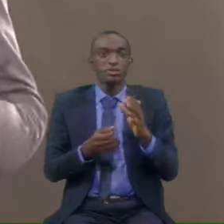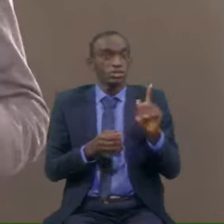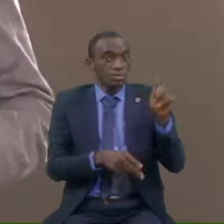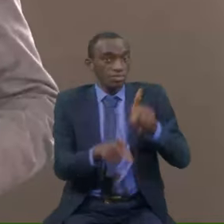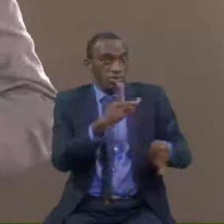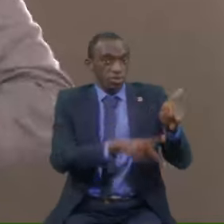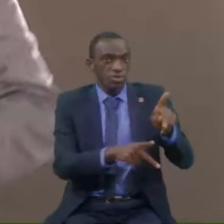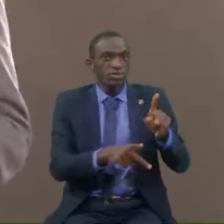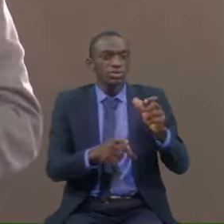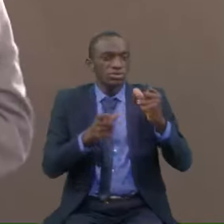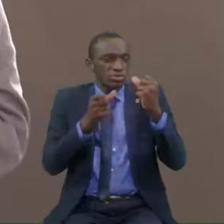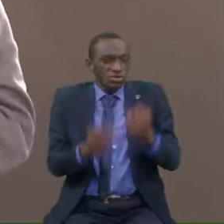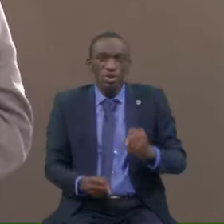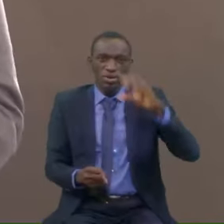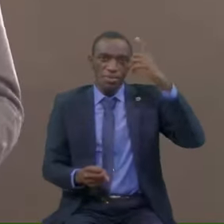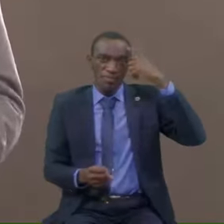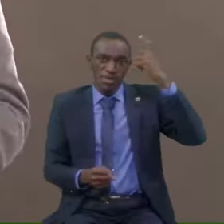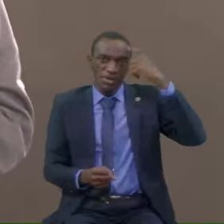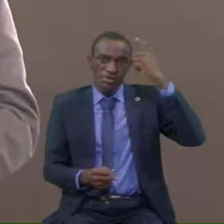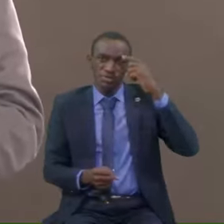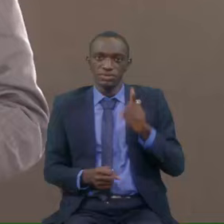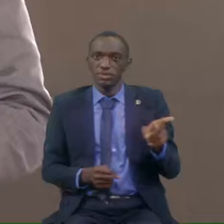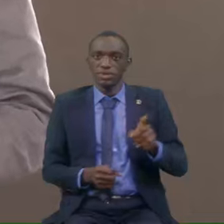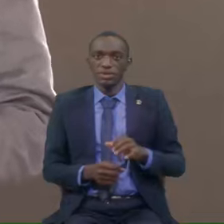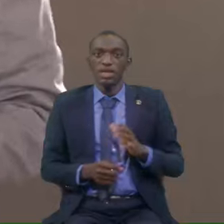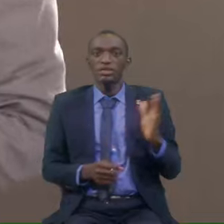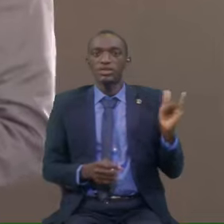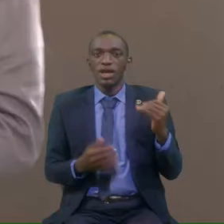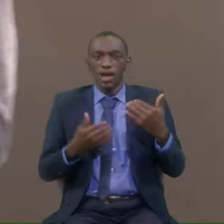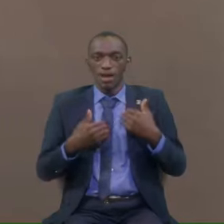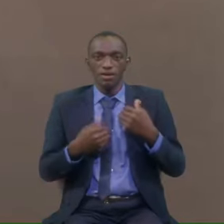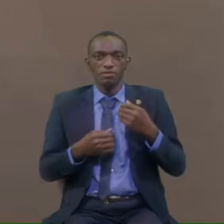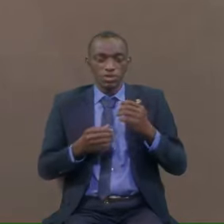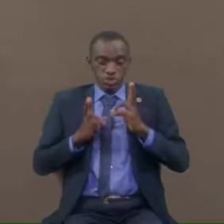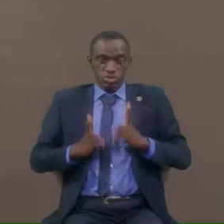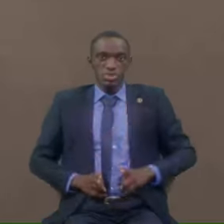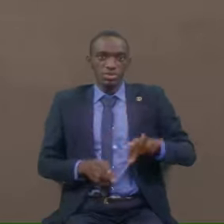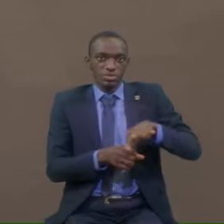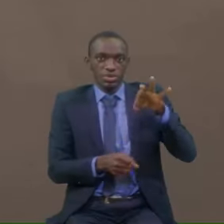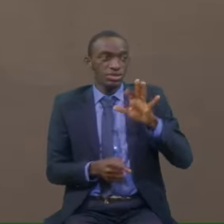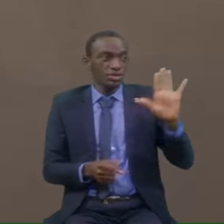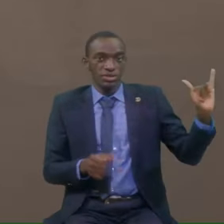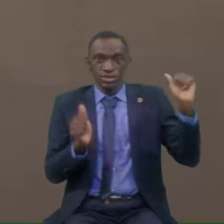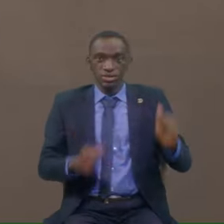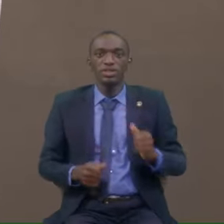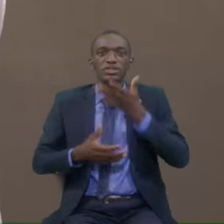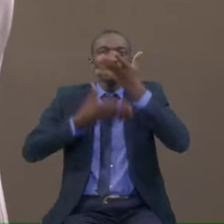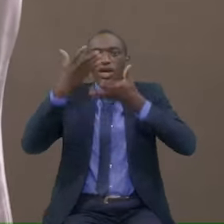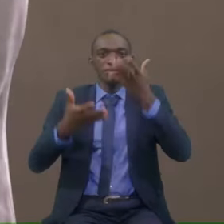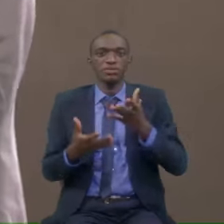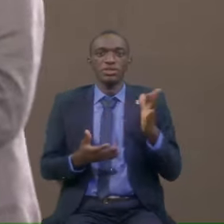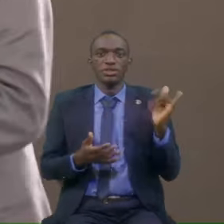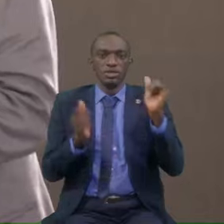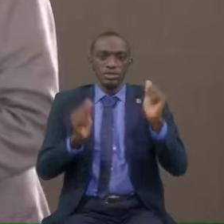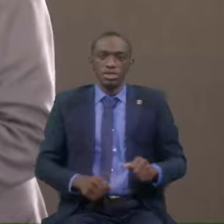Ceux qui sont forts d'esprit, têtus d'esprit. Ils ont cet esprit humain ils